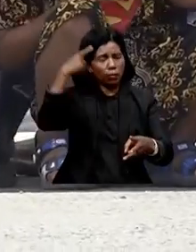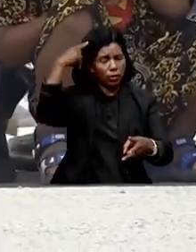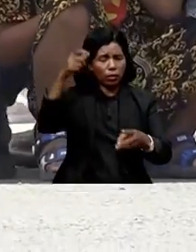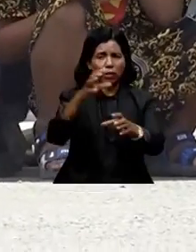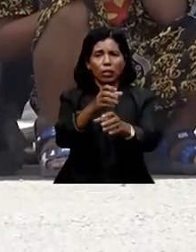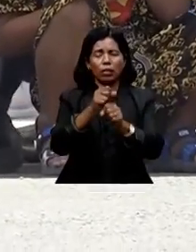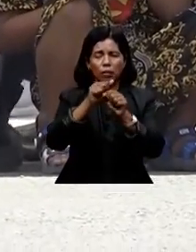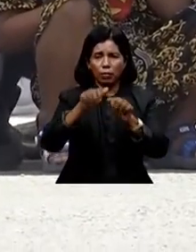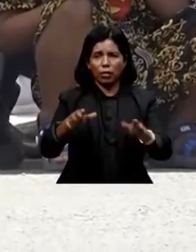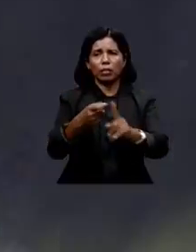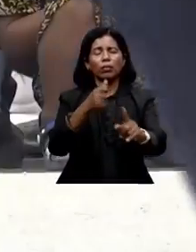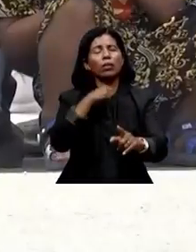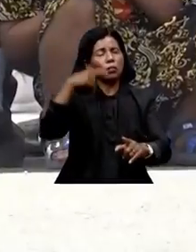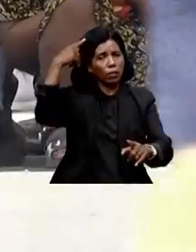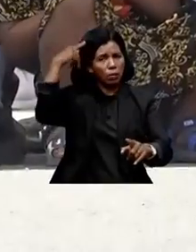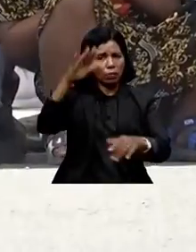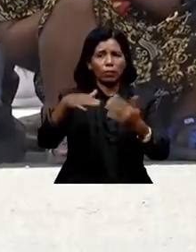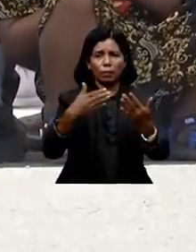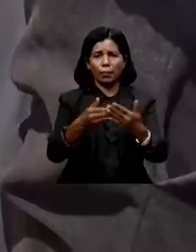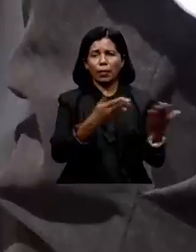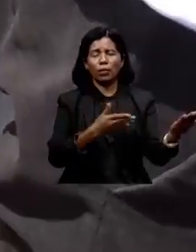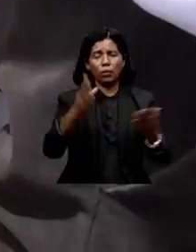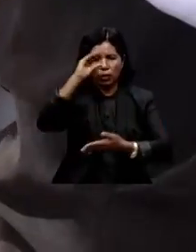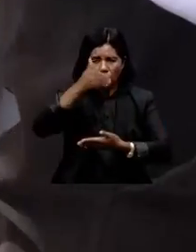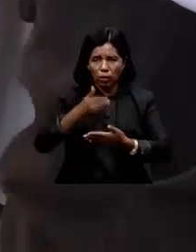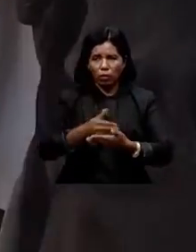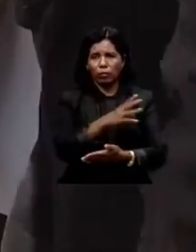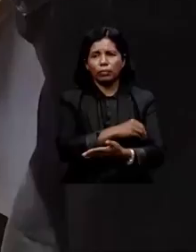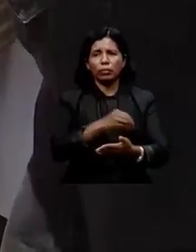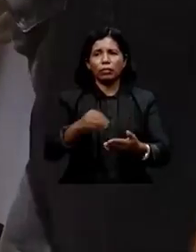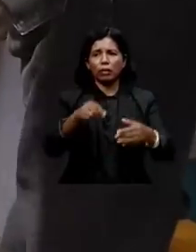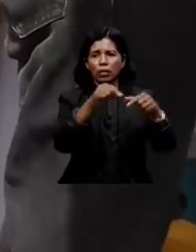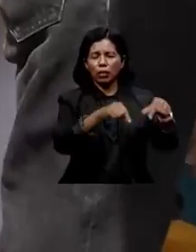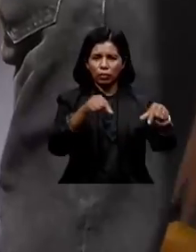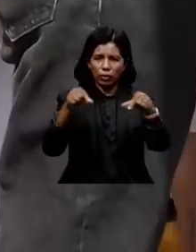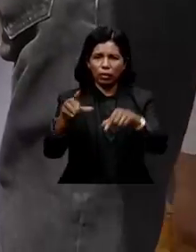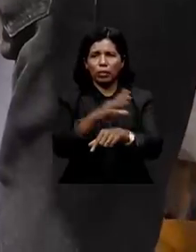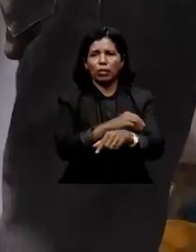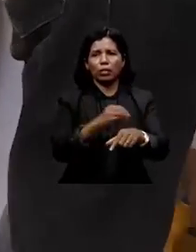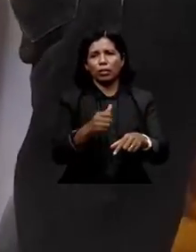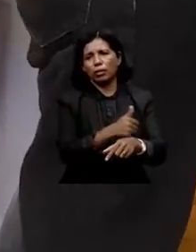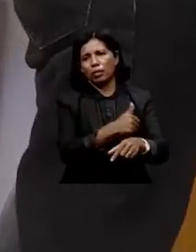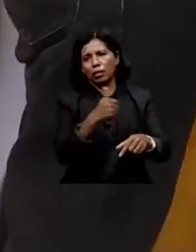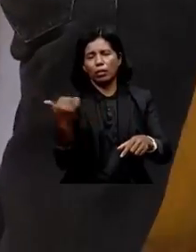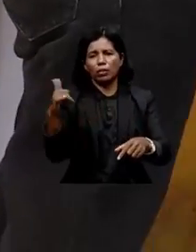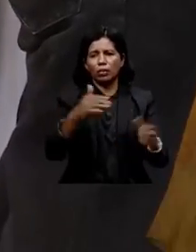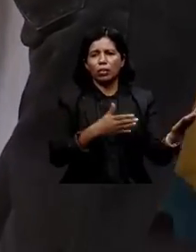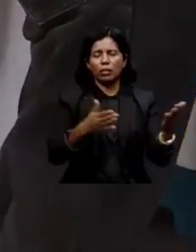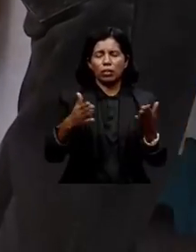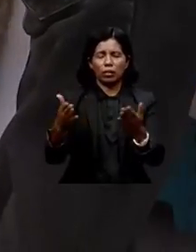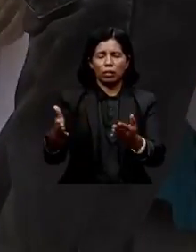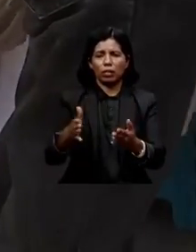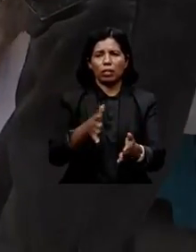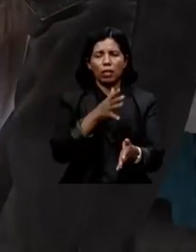bensang husiamu Papa. Nune Sarani ida mos lorinia uan ho kondi saun ho defisiensia no balung lori sirenia ina nebe ho